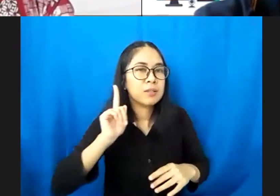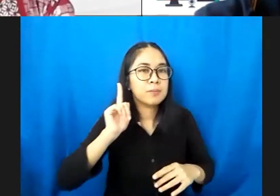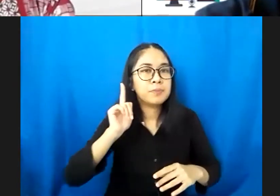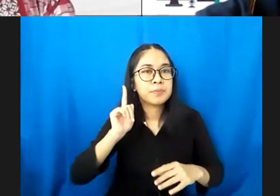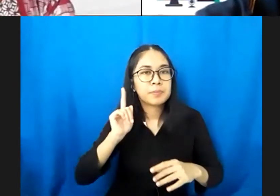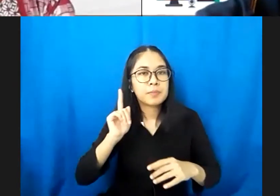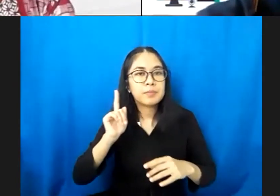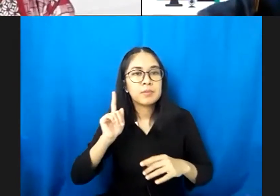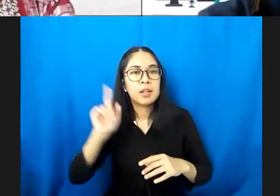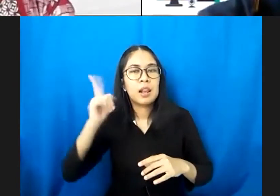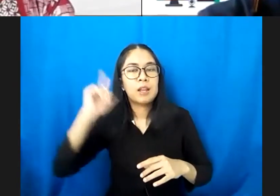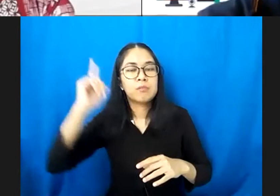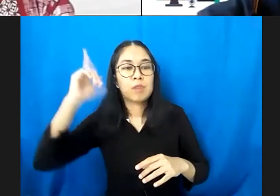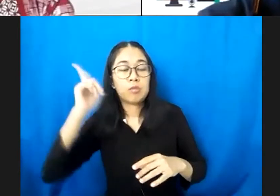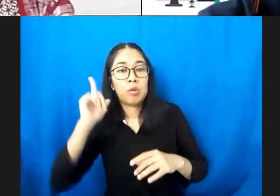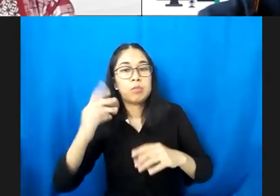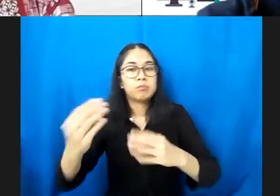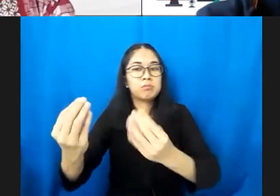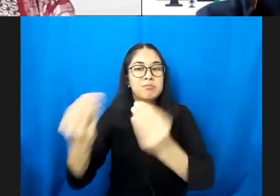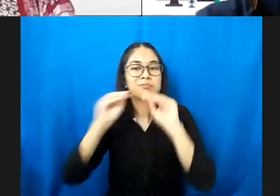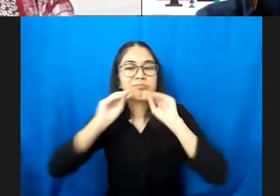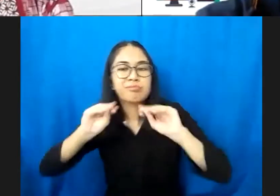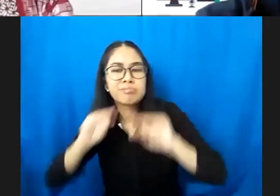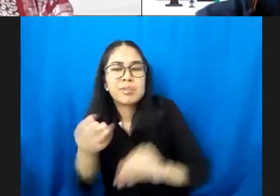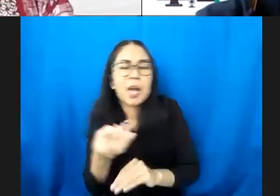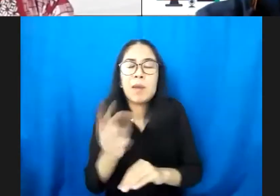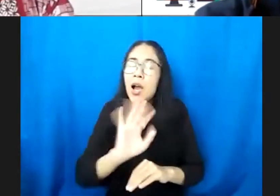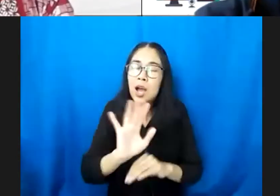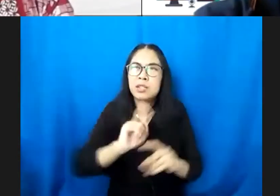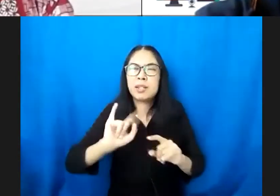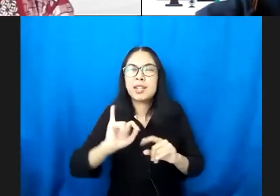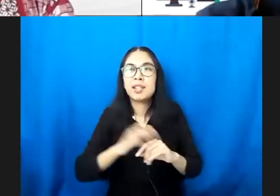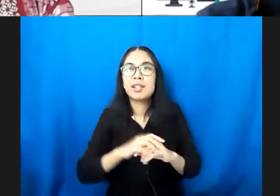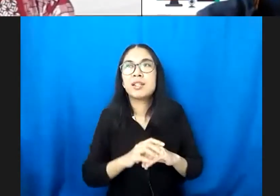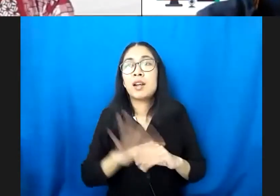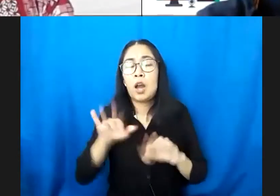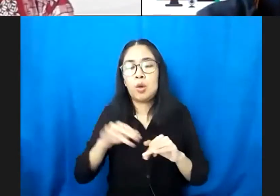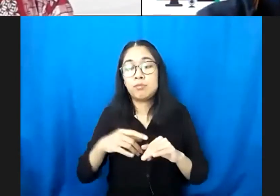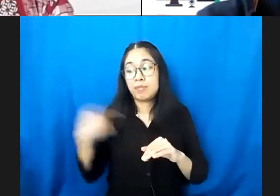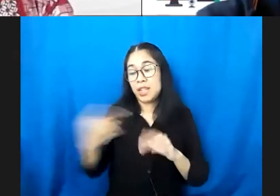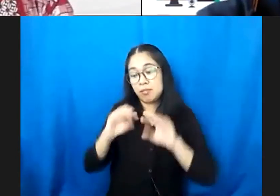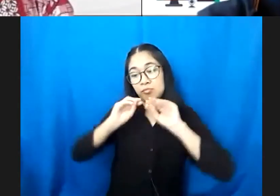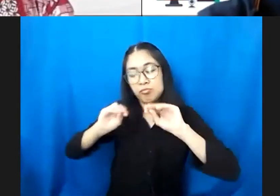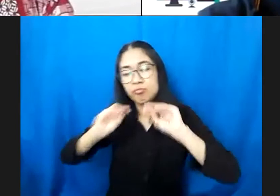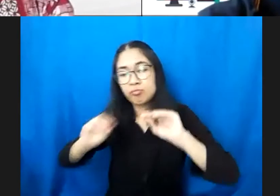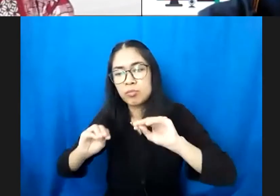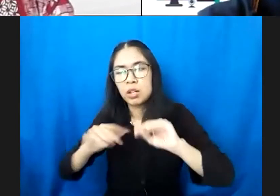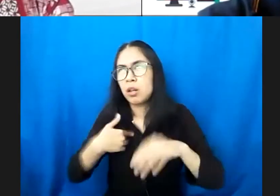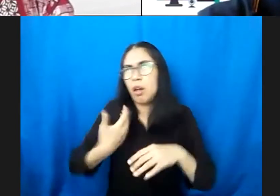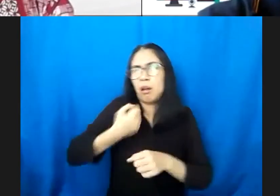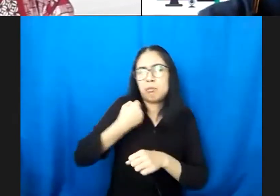mudah diajarin gitu ya. Kalau diajarin tuh dia kayaknya nggak mau gitu karena dia seringkali egonya tinggi banget